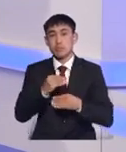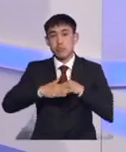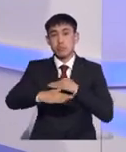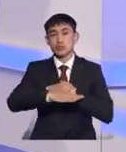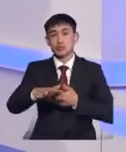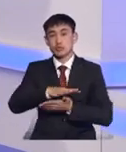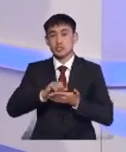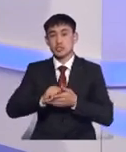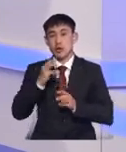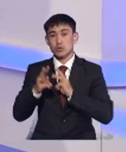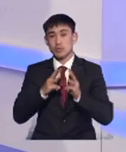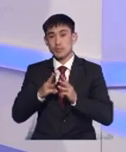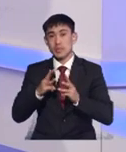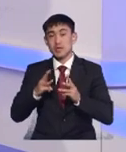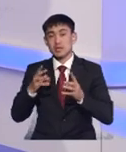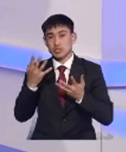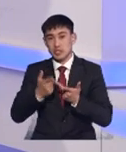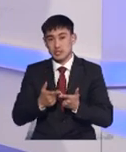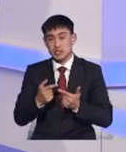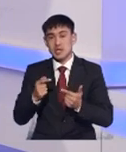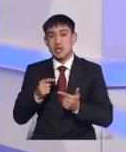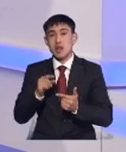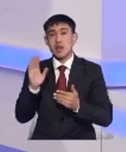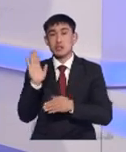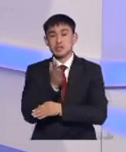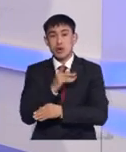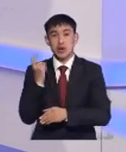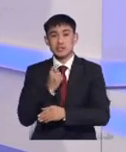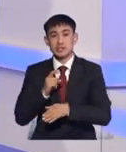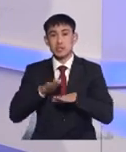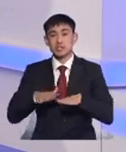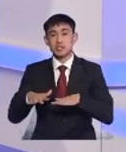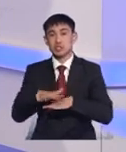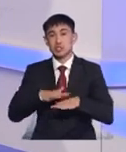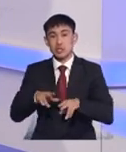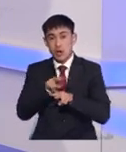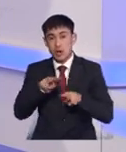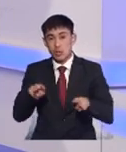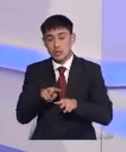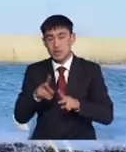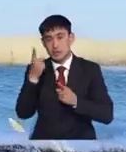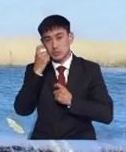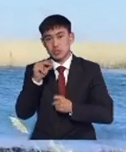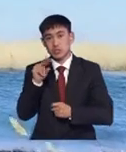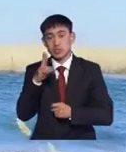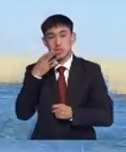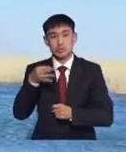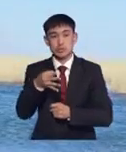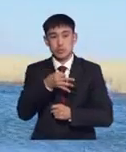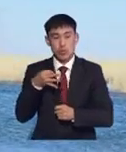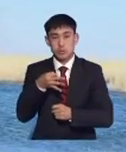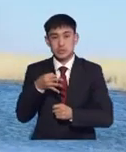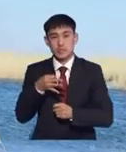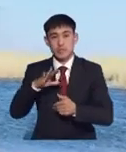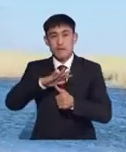еще устанавливается. Силами лесного хозяйства и местных жителей проводится окарауливание. Как сообщили в ДЧС Алматинской